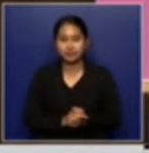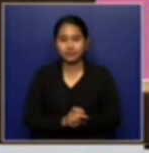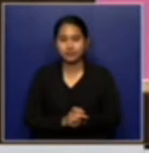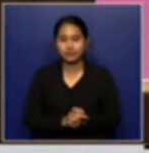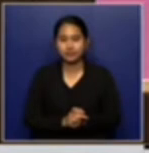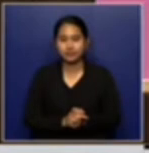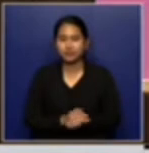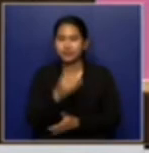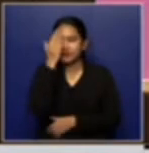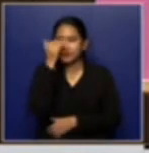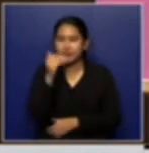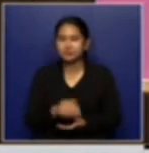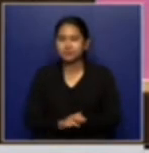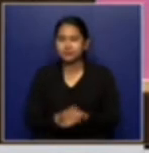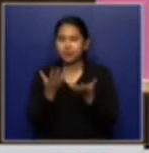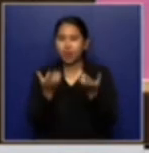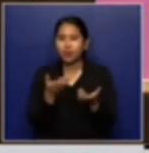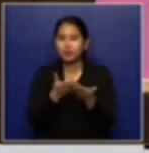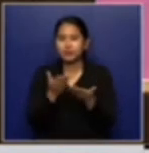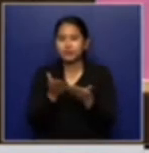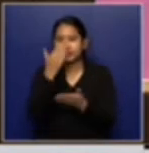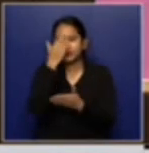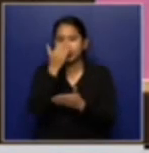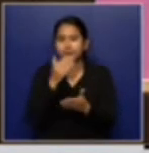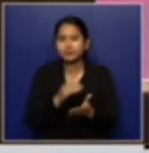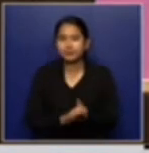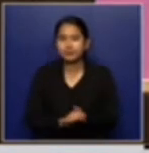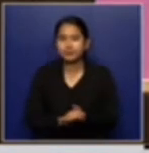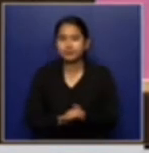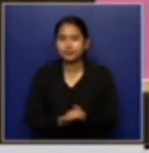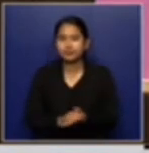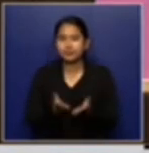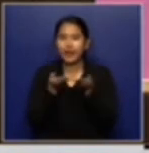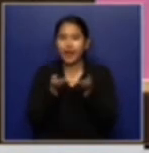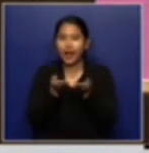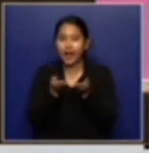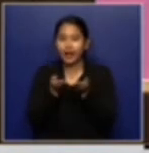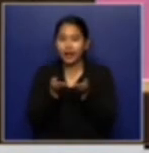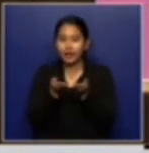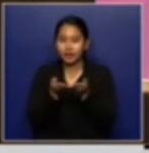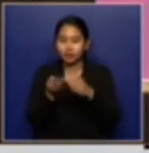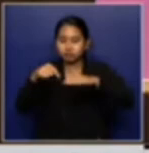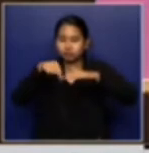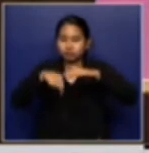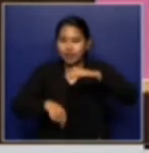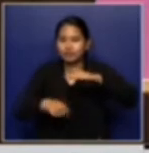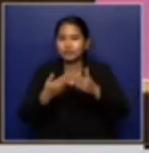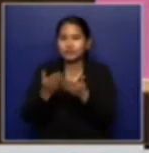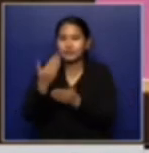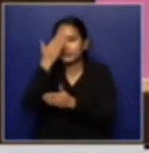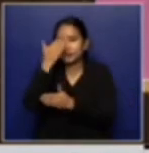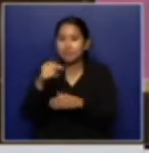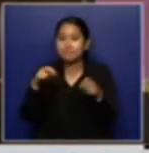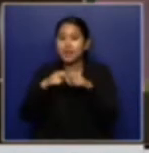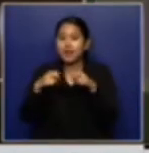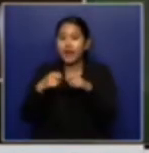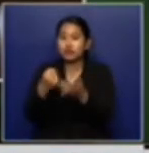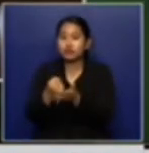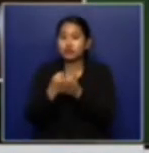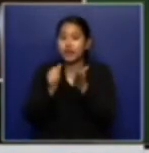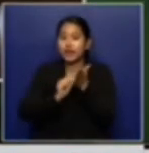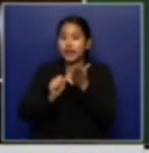ททำไมต้องซื้ออาวุธครับท่านประธานเรือดำน้ำเอาไปทำอะไรมันแก้ไขปัญหาโควิด